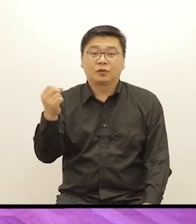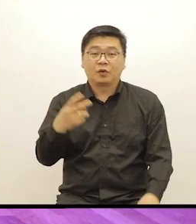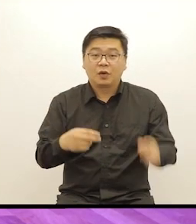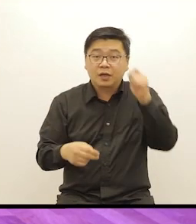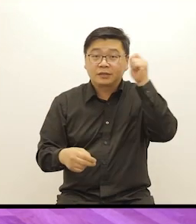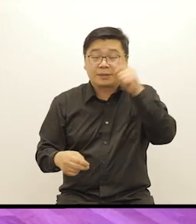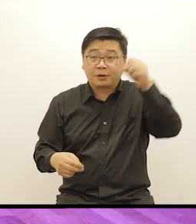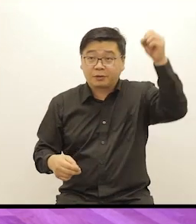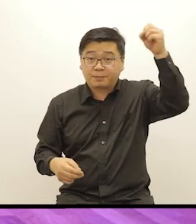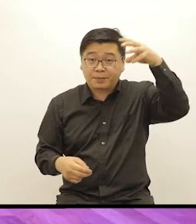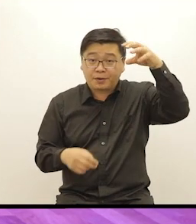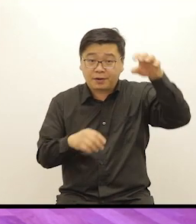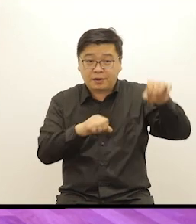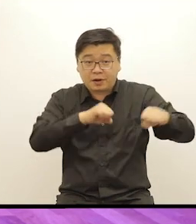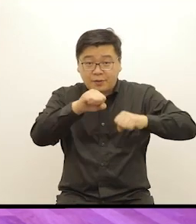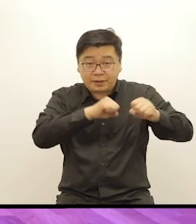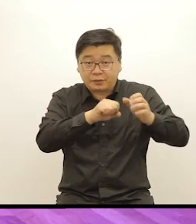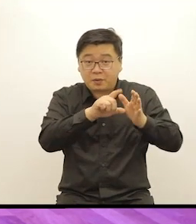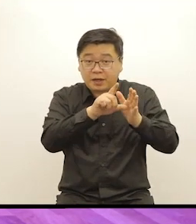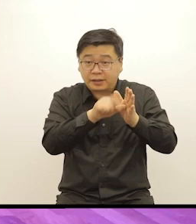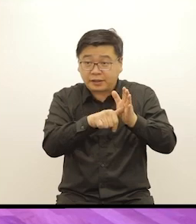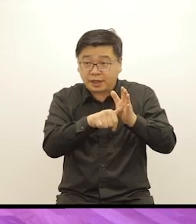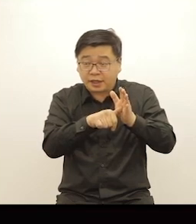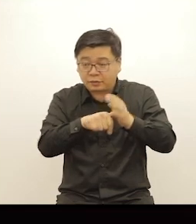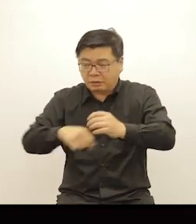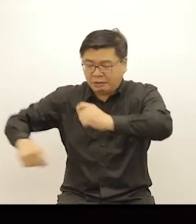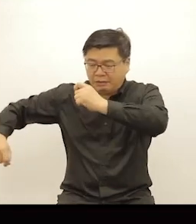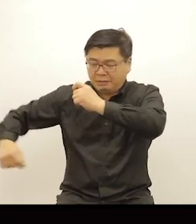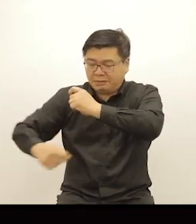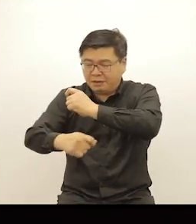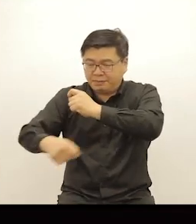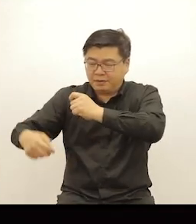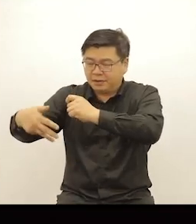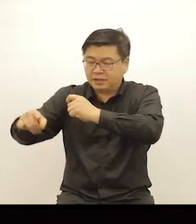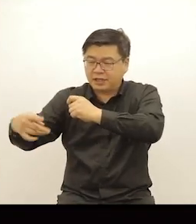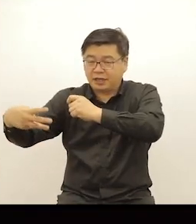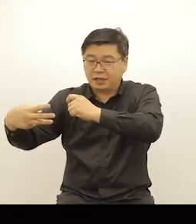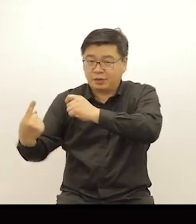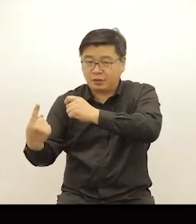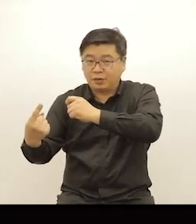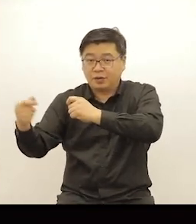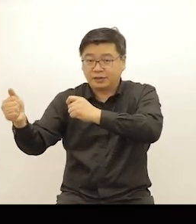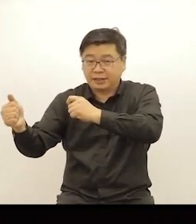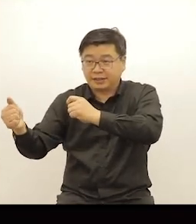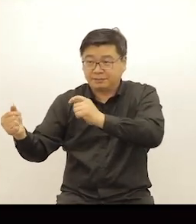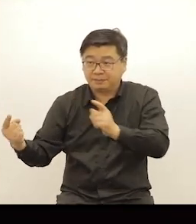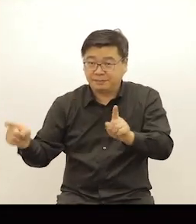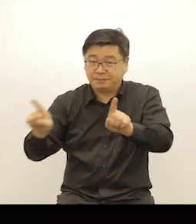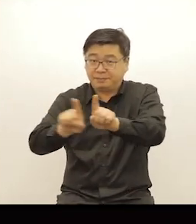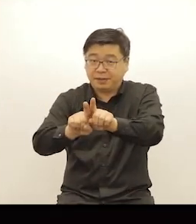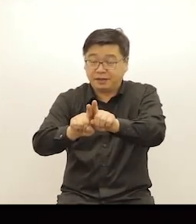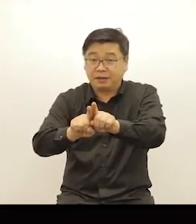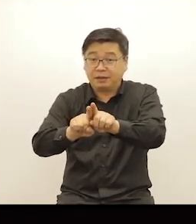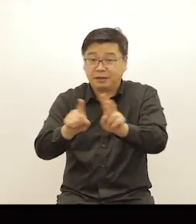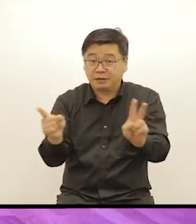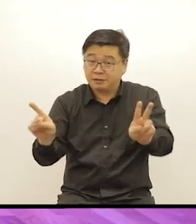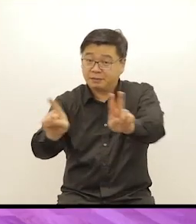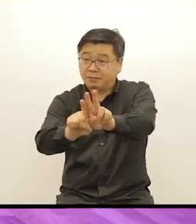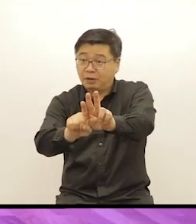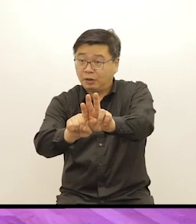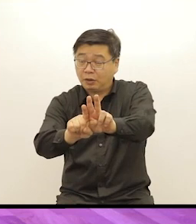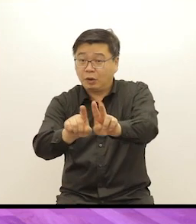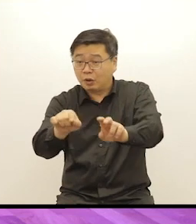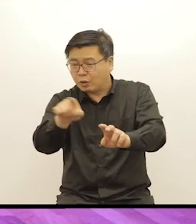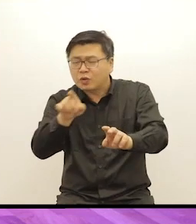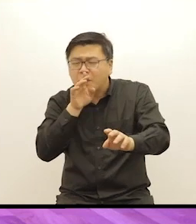새벽별 연주를 하다가 독특하게도 첼리스트와 만나면서 예. 이 서양 음악사에서도 굉장히 독특한